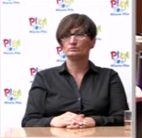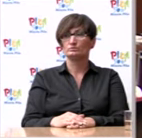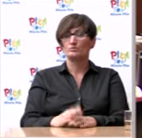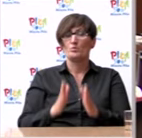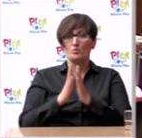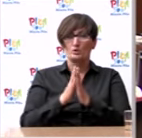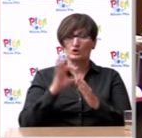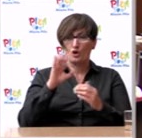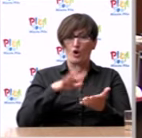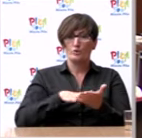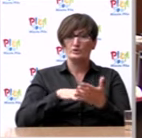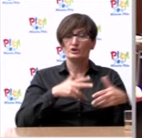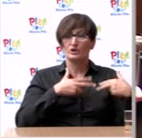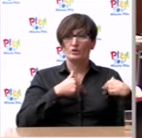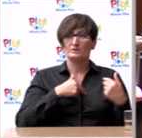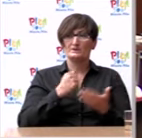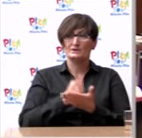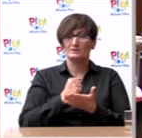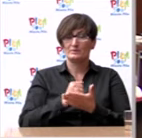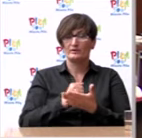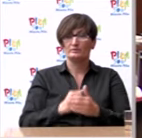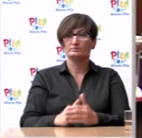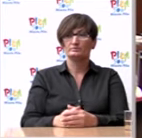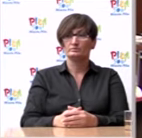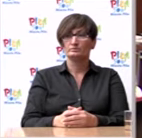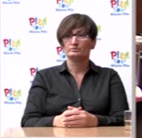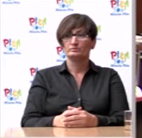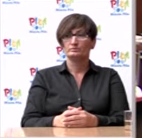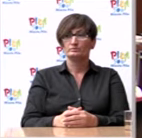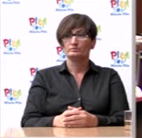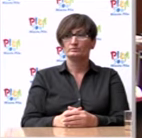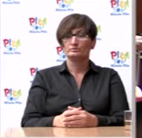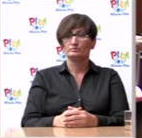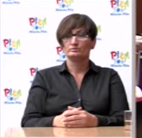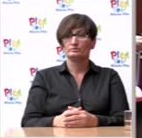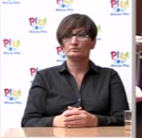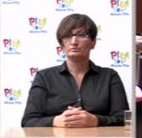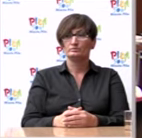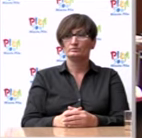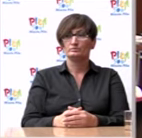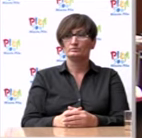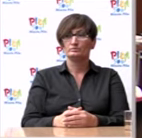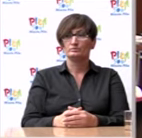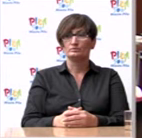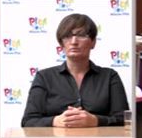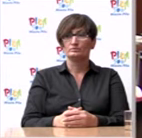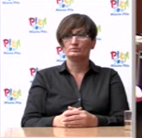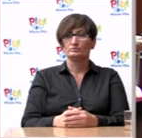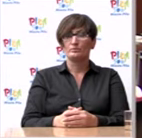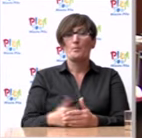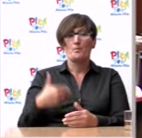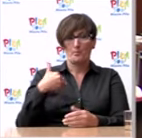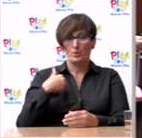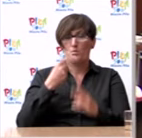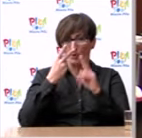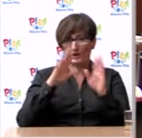Proszę o opinię Komisji Gospodarki Miejskiej. Pan Przewodniczący Jacek Bogusławski. Panie Przewodniczący, Wysoka Rado, faktycznie tutaj został przedstawiony